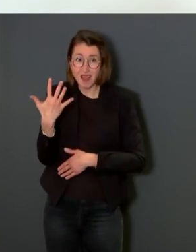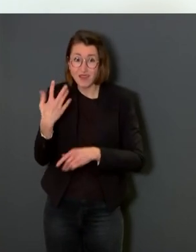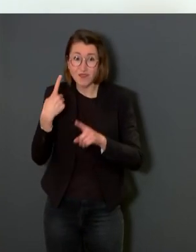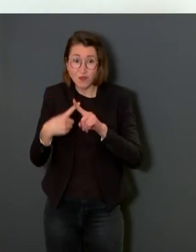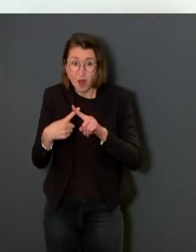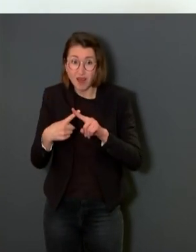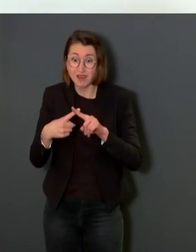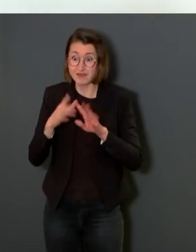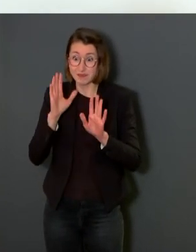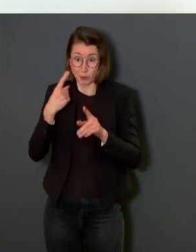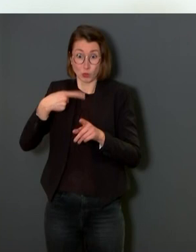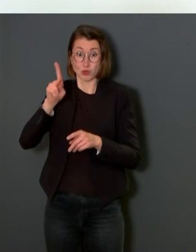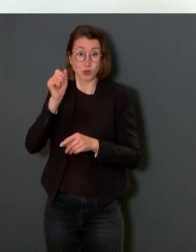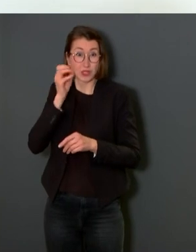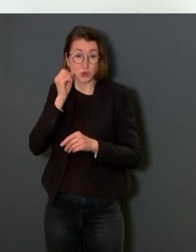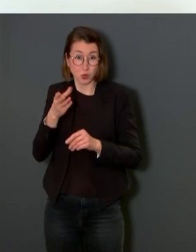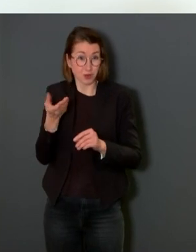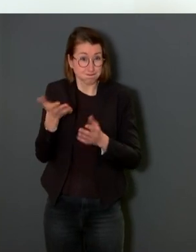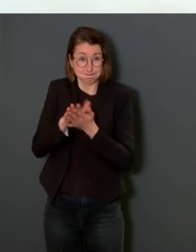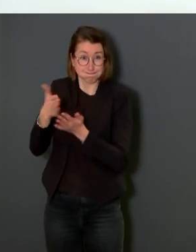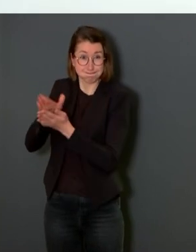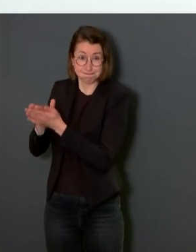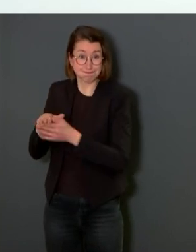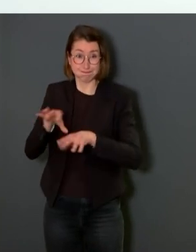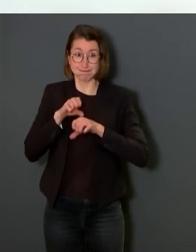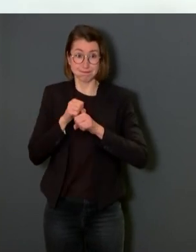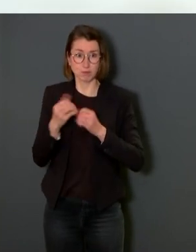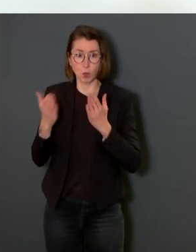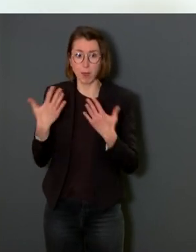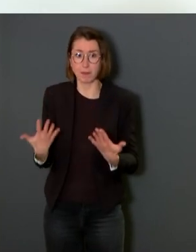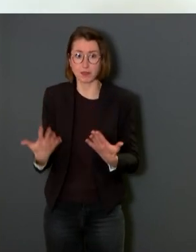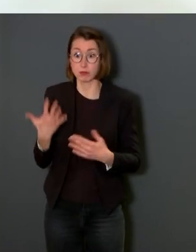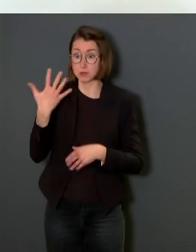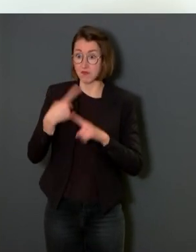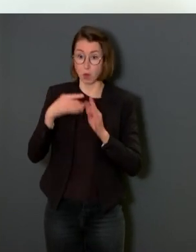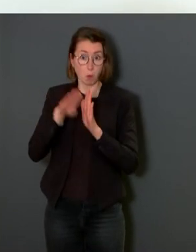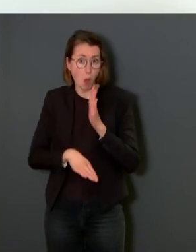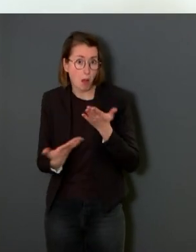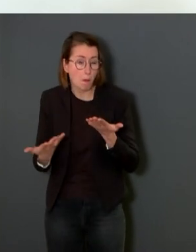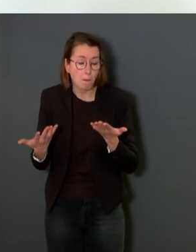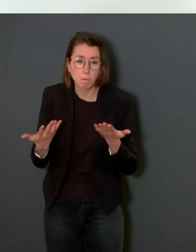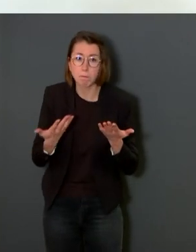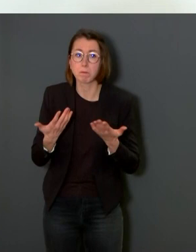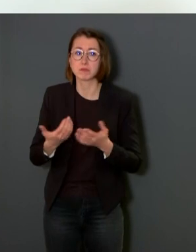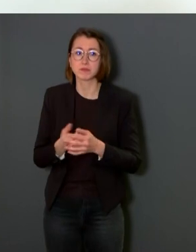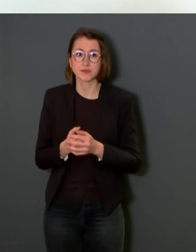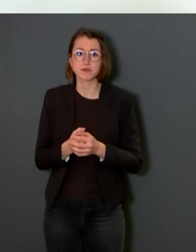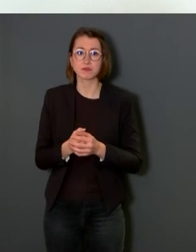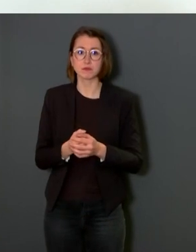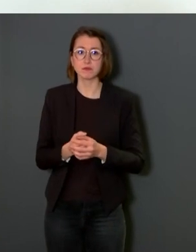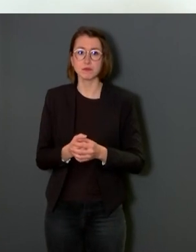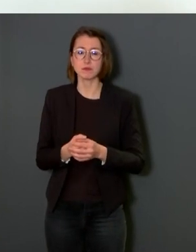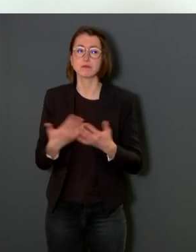par jour que pour le moment, malgré cette situation que l'on évoque avec les hôpitaux. Et il n'y a pas de différence